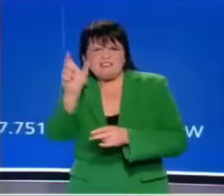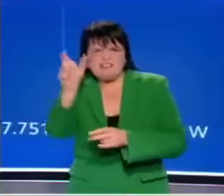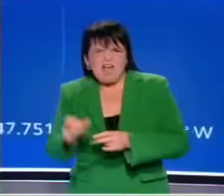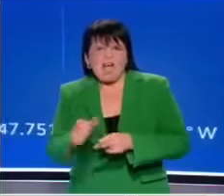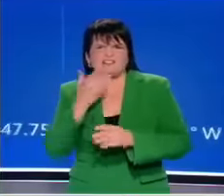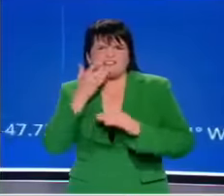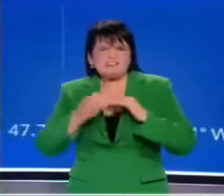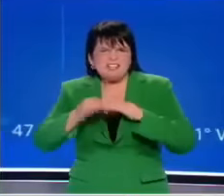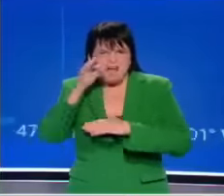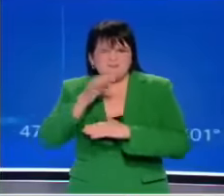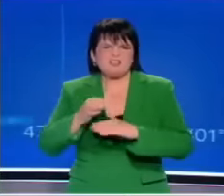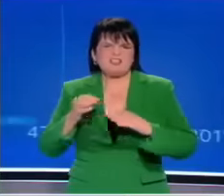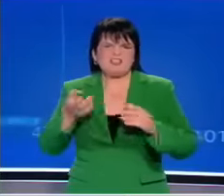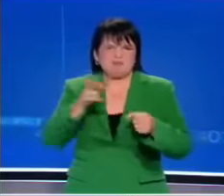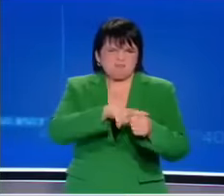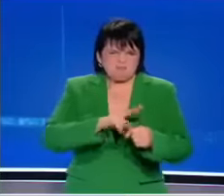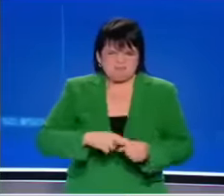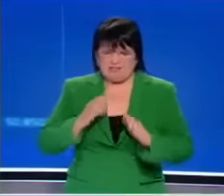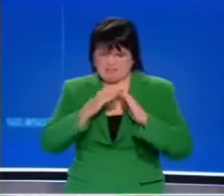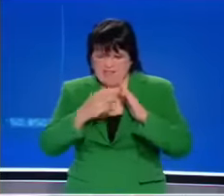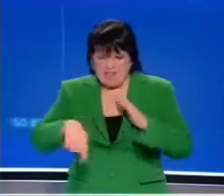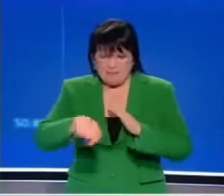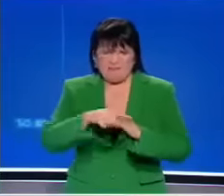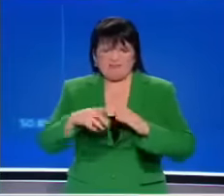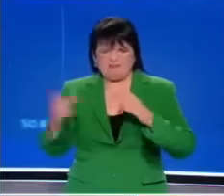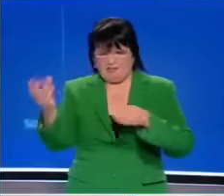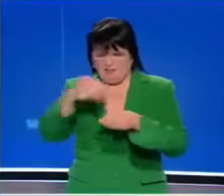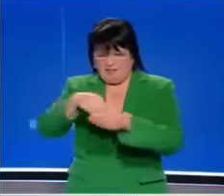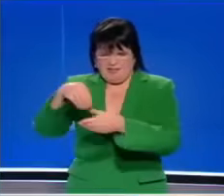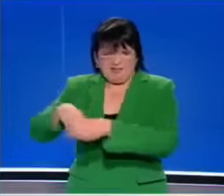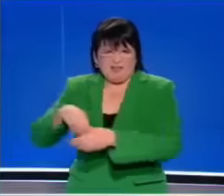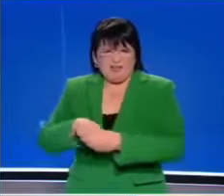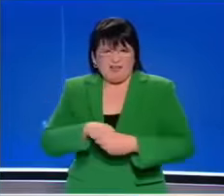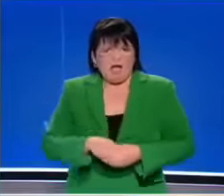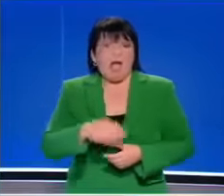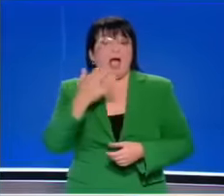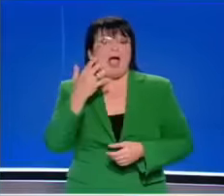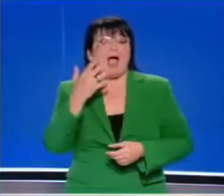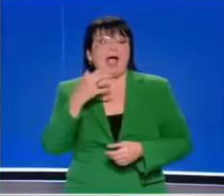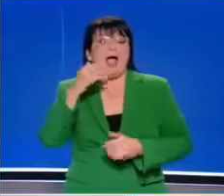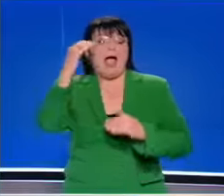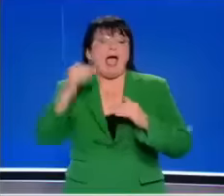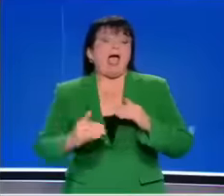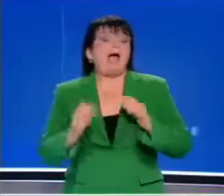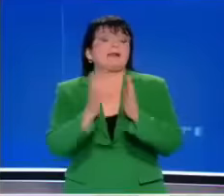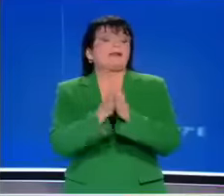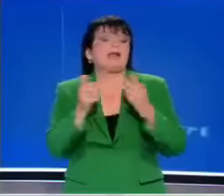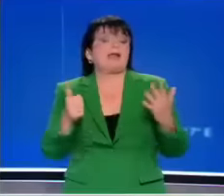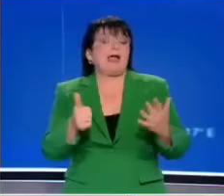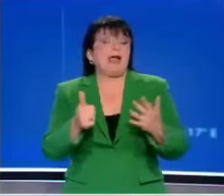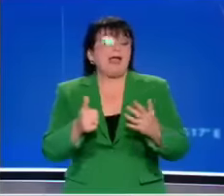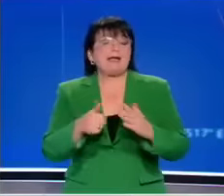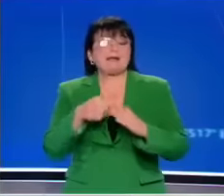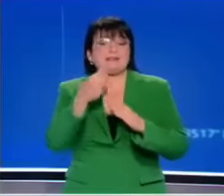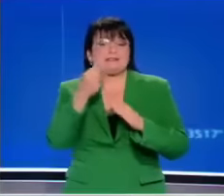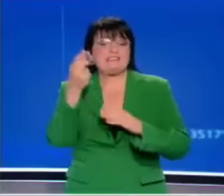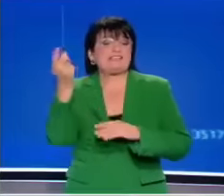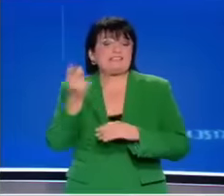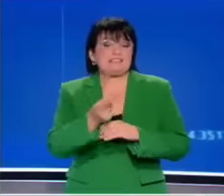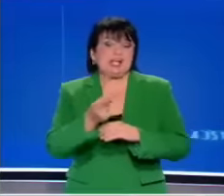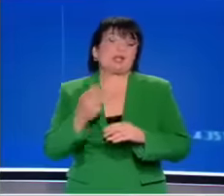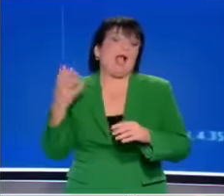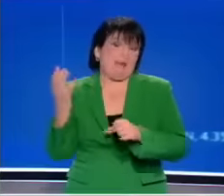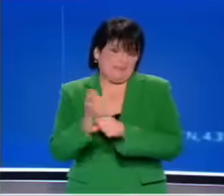όλοι μας σκοτώσαμε στα έμπι τέτοια απαράδεκτα μνήματα κάτω απ το 17,5% ας πούμε είναι που δείχνουν κάποιες δημοσκοπήσεις θα είναι και πάλι